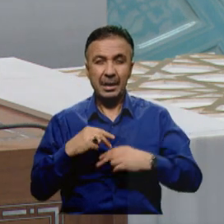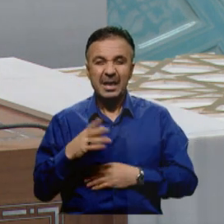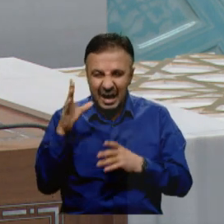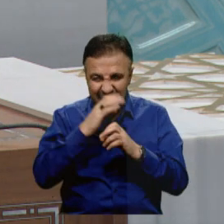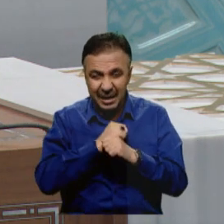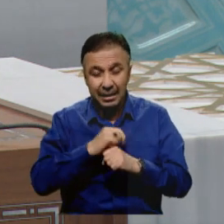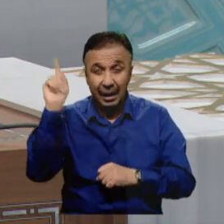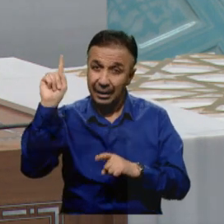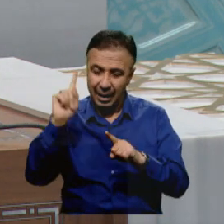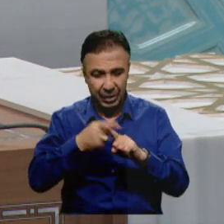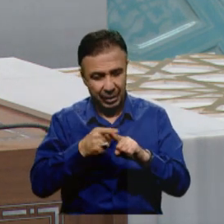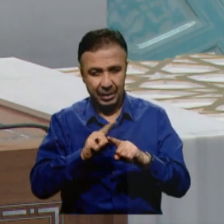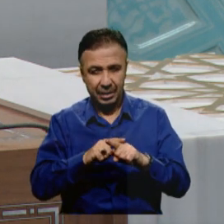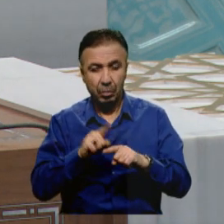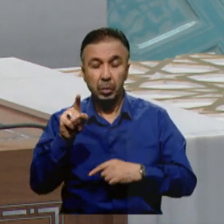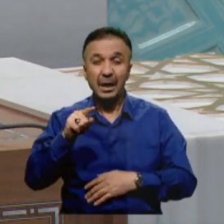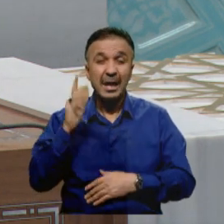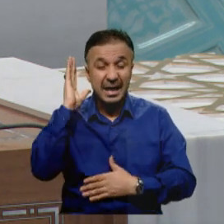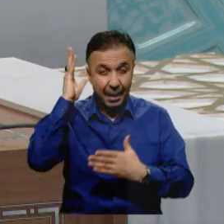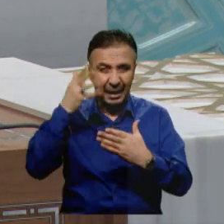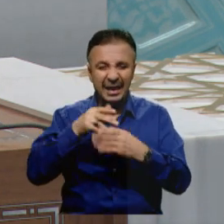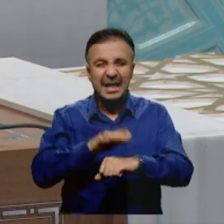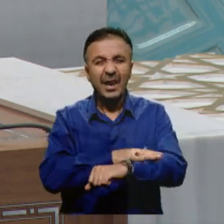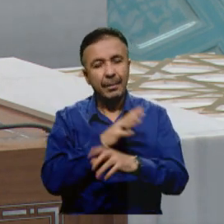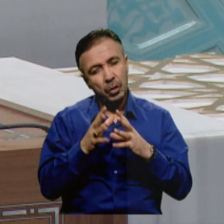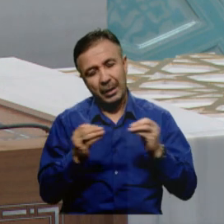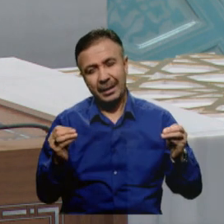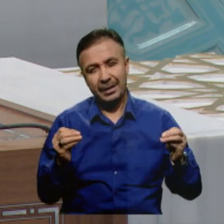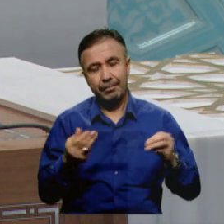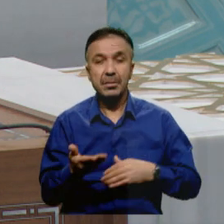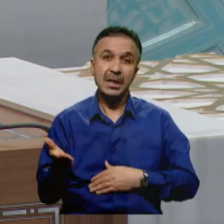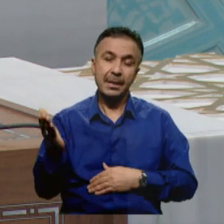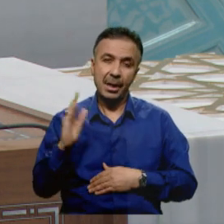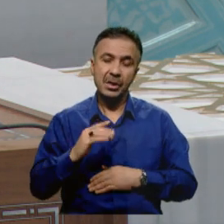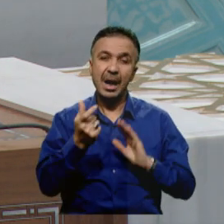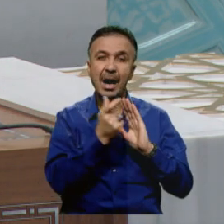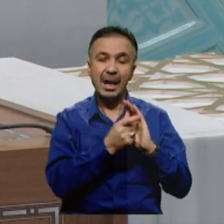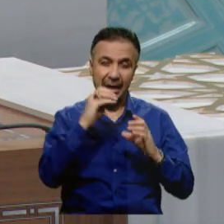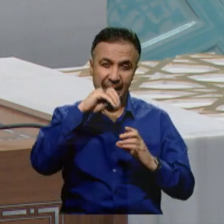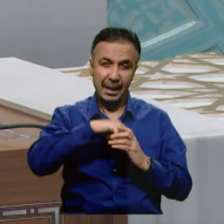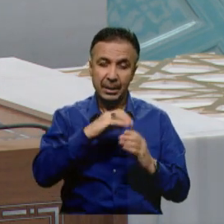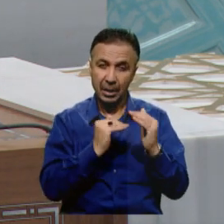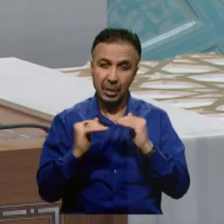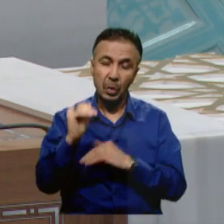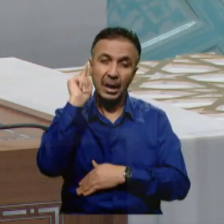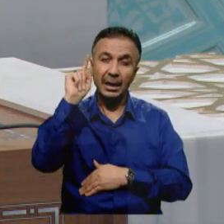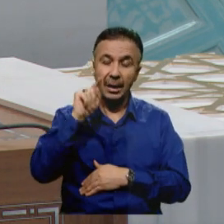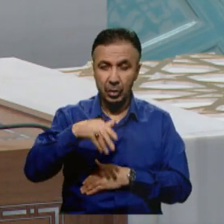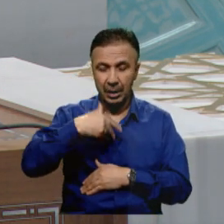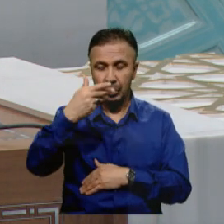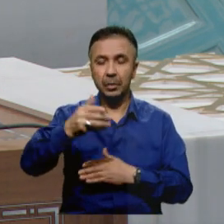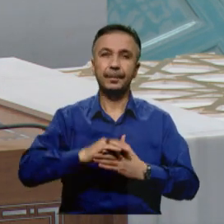muhafaza. Bir ayetinde de buyuruyor ki: "Ellezine dalla sa'yuhum fil hayati dunya